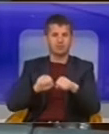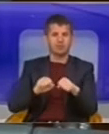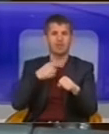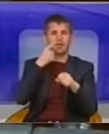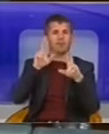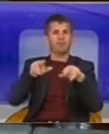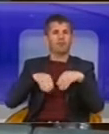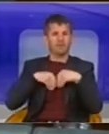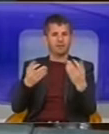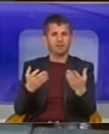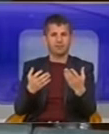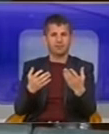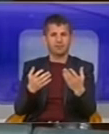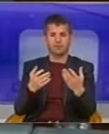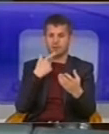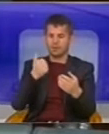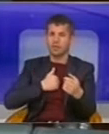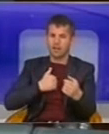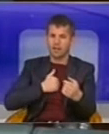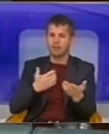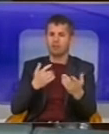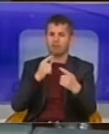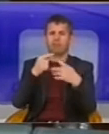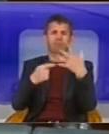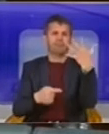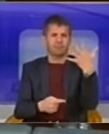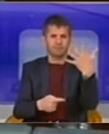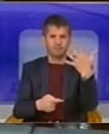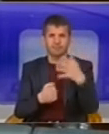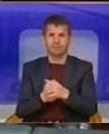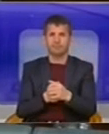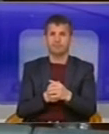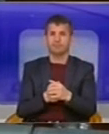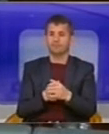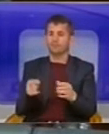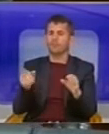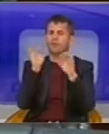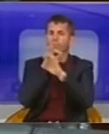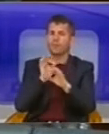zotohet, qeveria ju siguron dhe garanton e kështu me radhë. Pa i përcaktuar